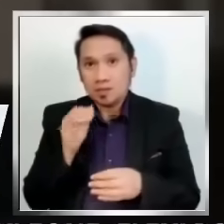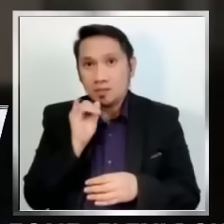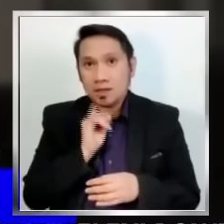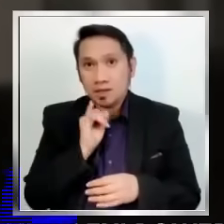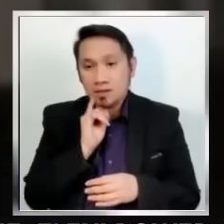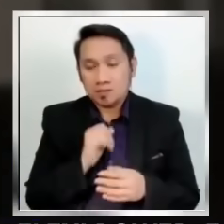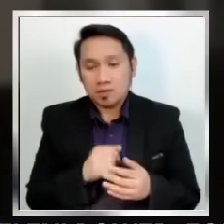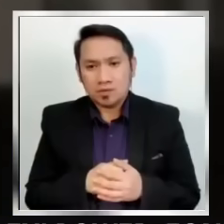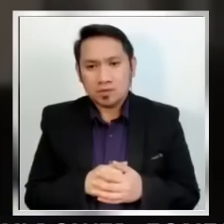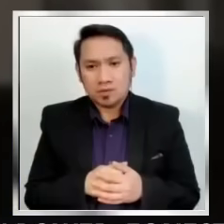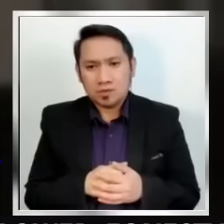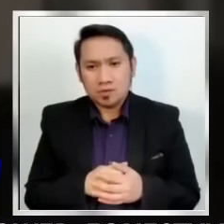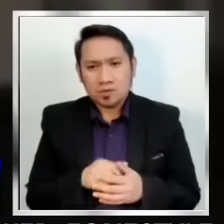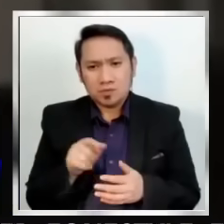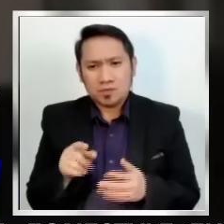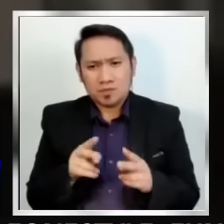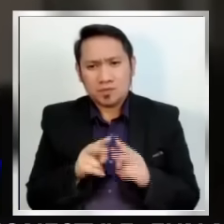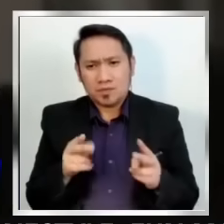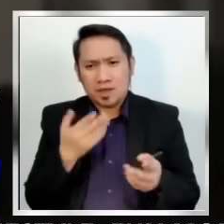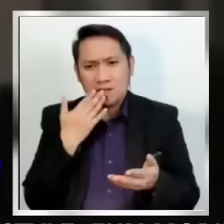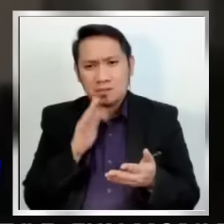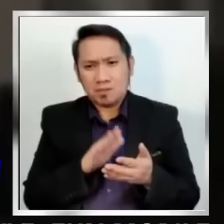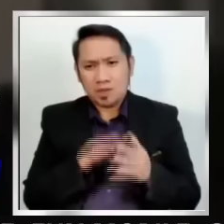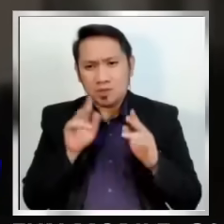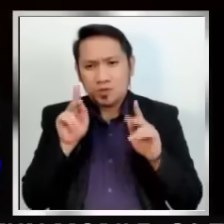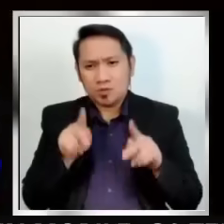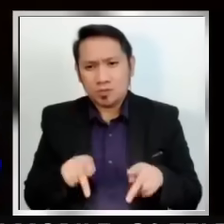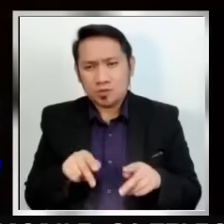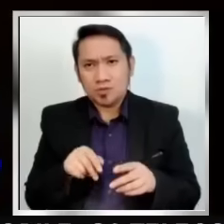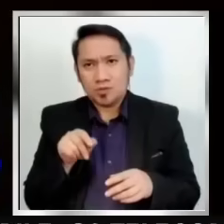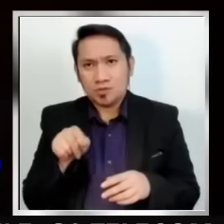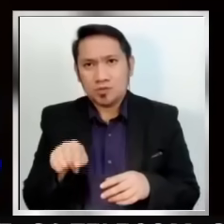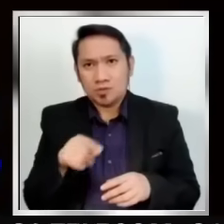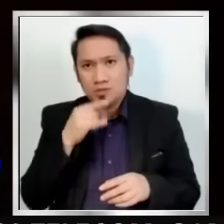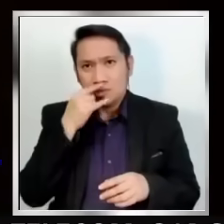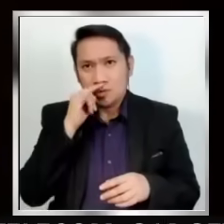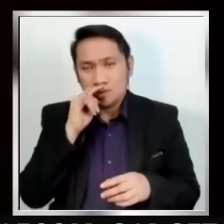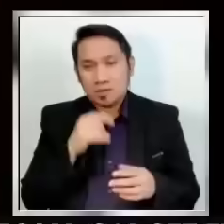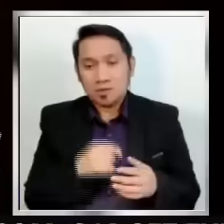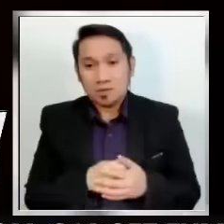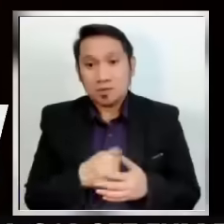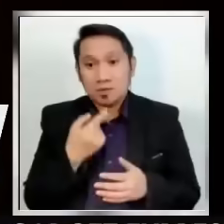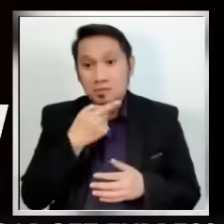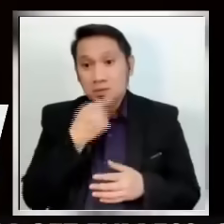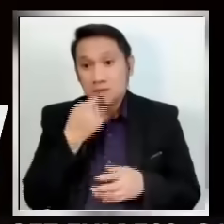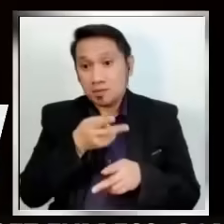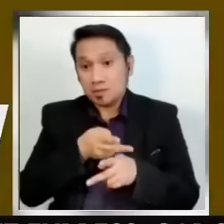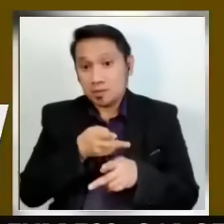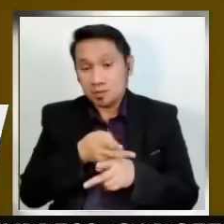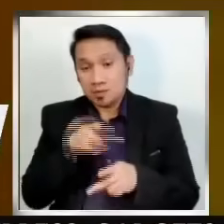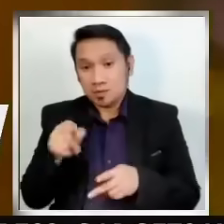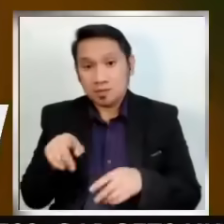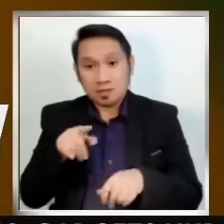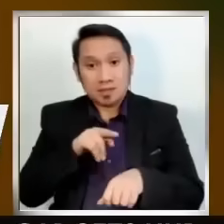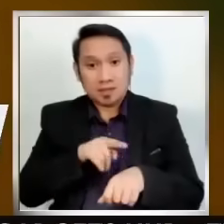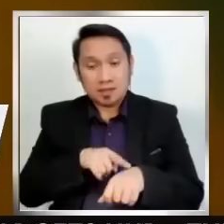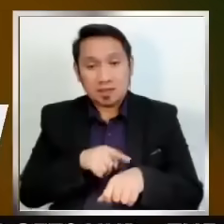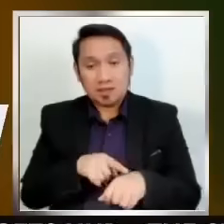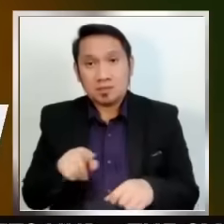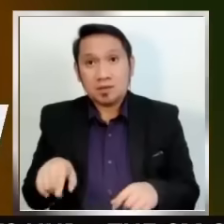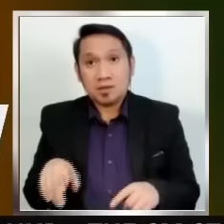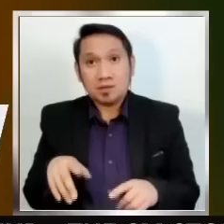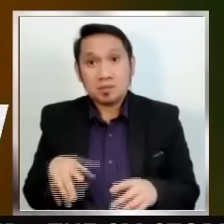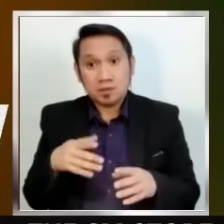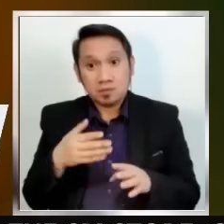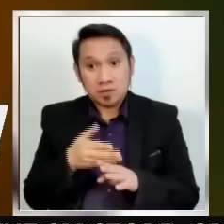sama ng tao na to. Para gawin yun sa isang bata. Nakabantay raw sa playground si Lena noong mga oras na yon. Bago raw kunan ng video